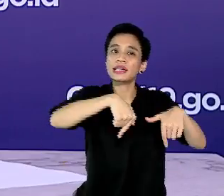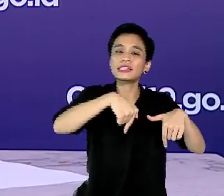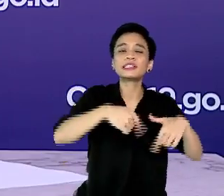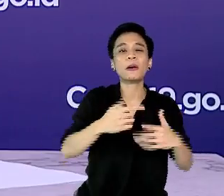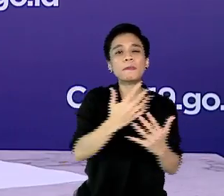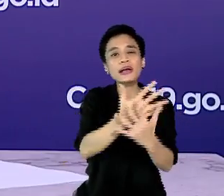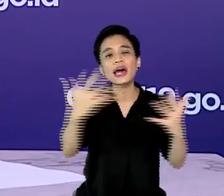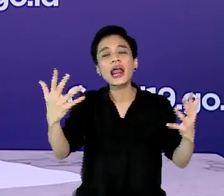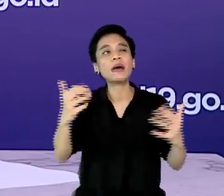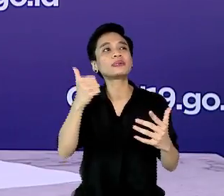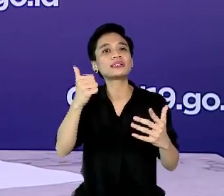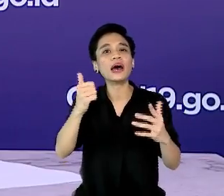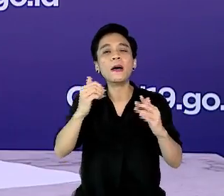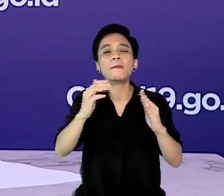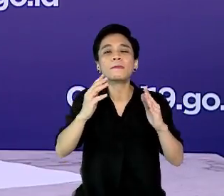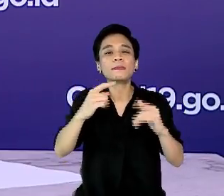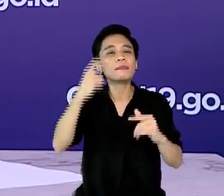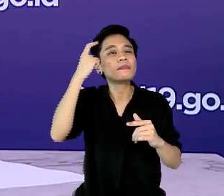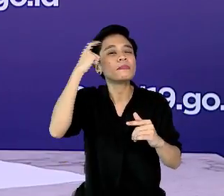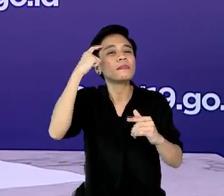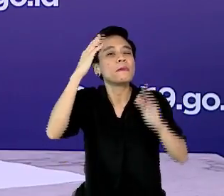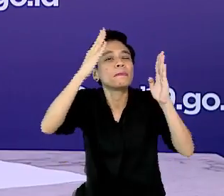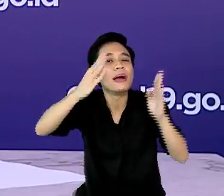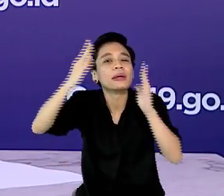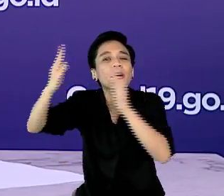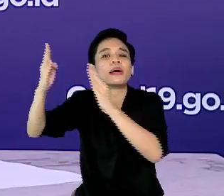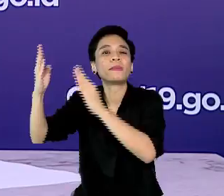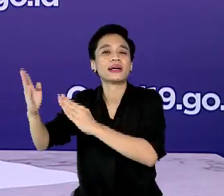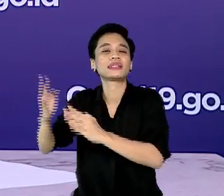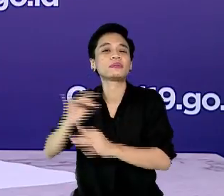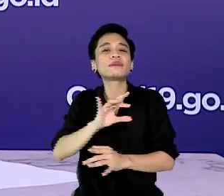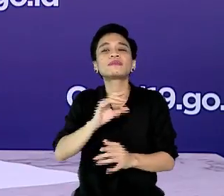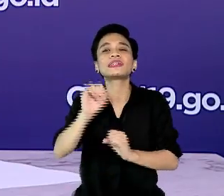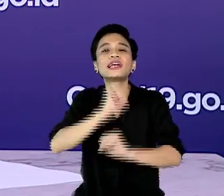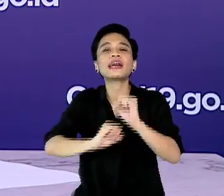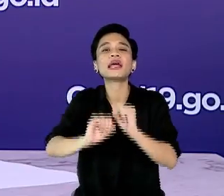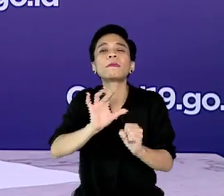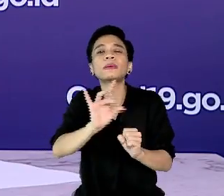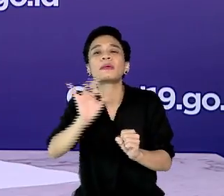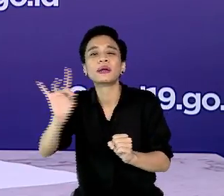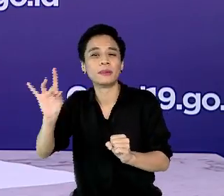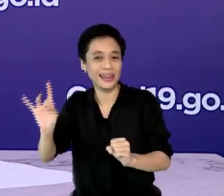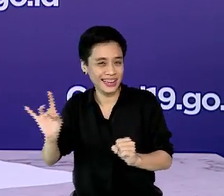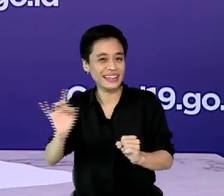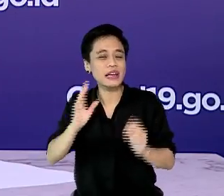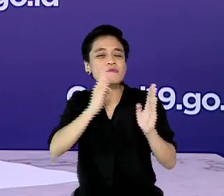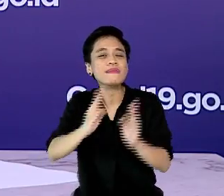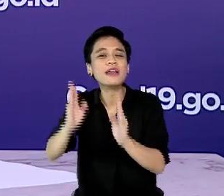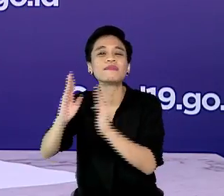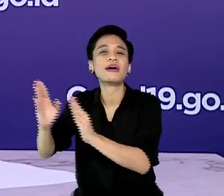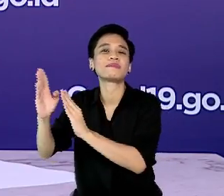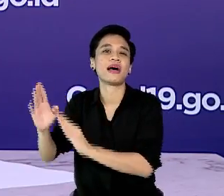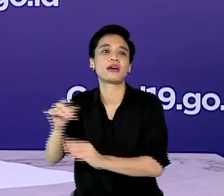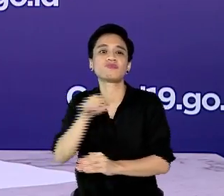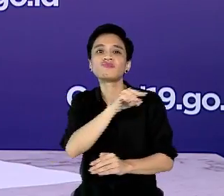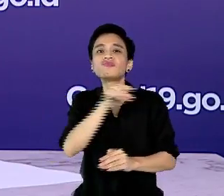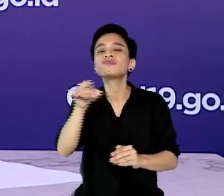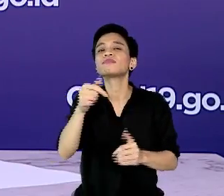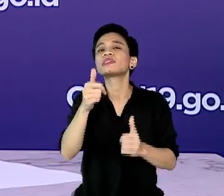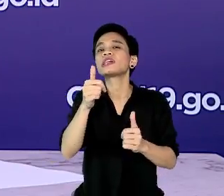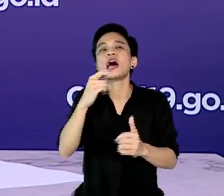memilah hal-hal yang perlu dihindari dan ditingkatkan, serta inovasi dan intervensi kebijakan seperti apa yang